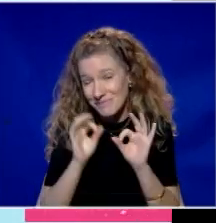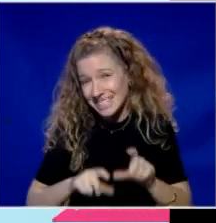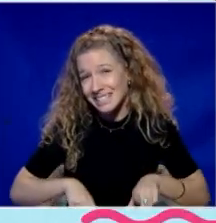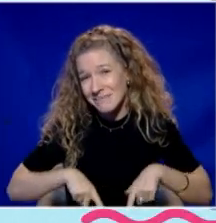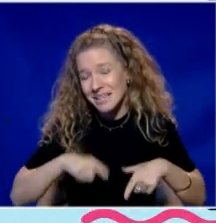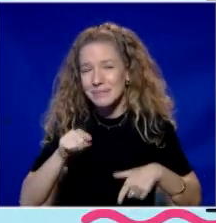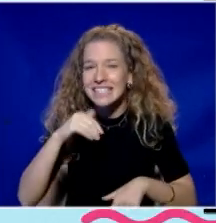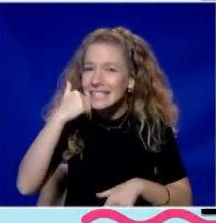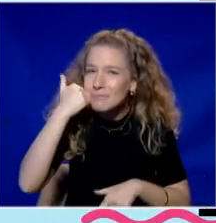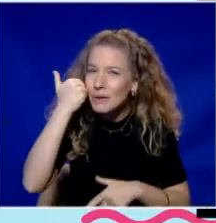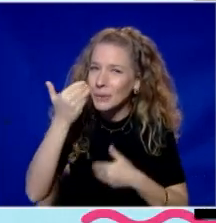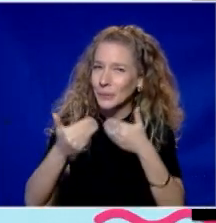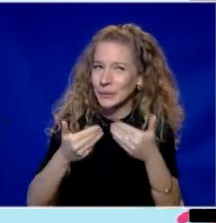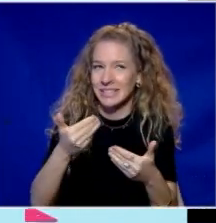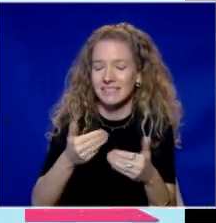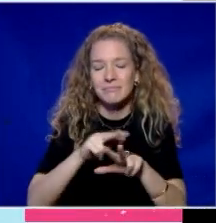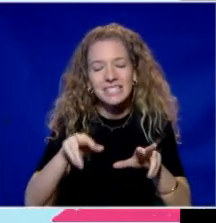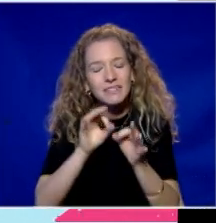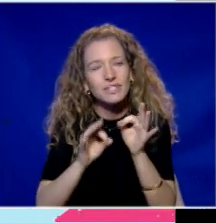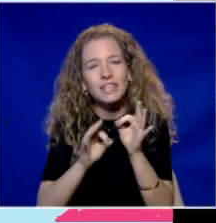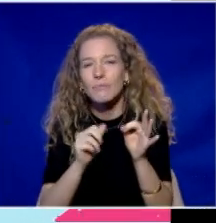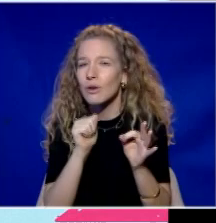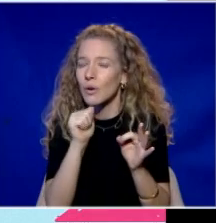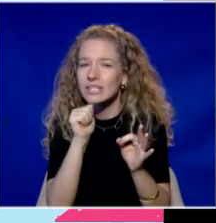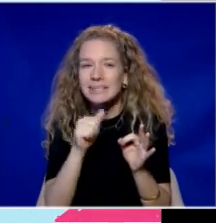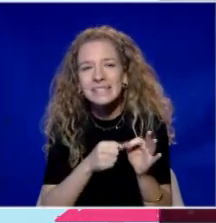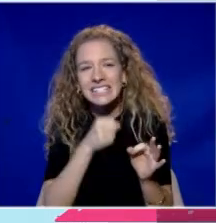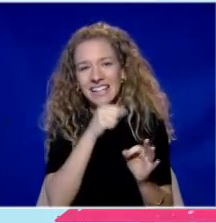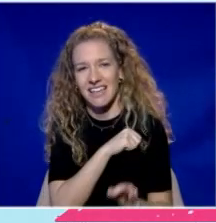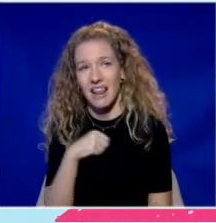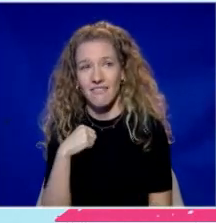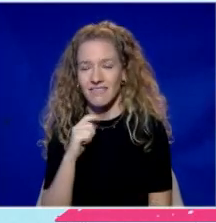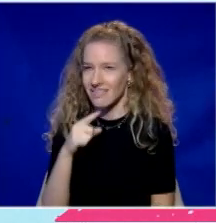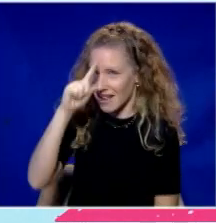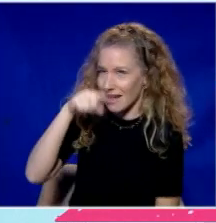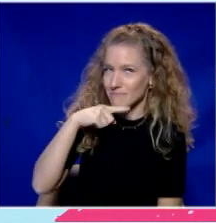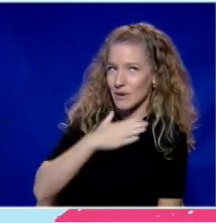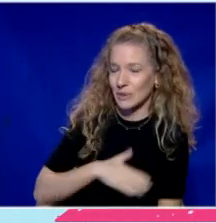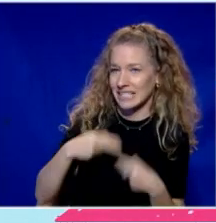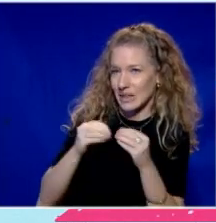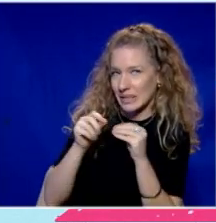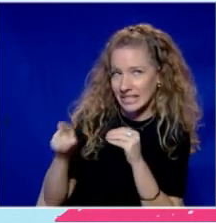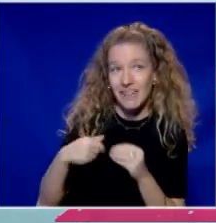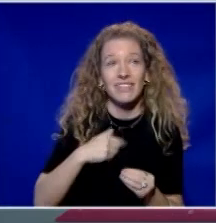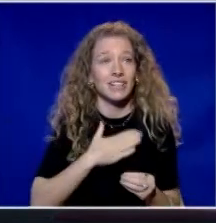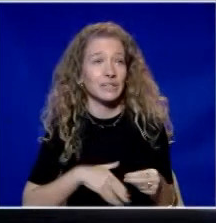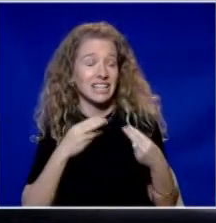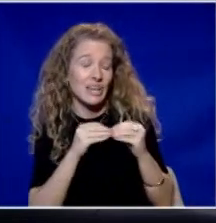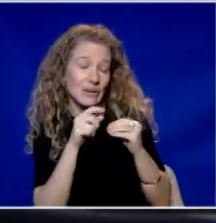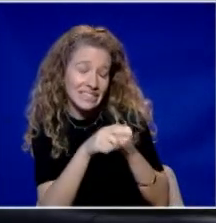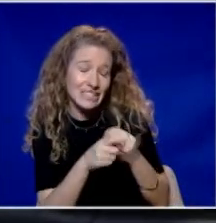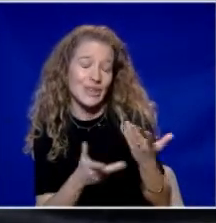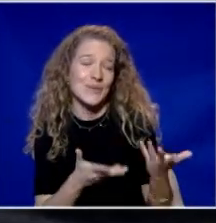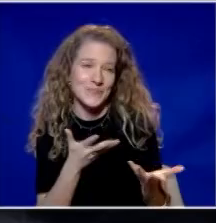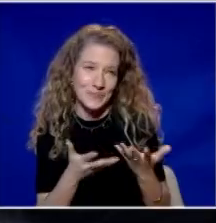זה התבגרות. במצב מסוים אתה לא רוצה להתבגר, לזקן לבד. אבל האבא רוצה להיות איתך, אז כאילו... ואני רוצה להיות איתו מאוד, כן, וזה זה לא כל אחד